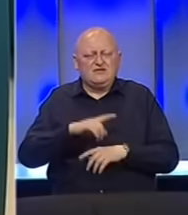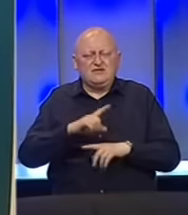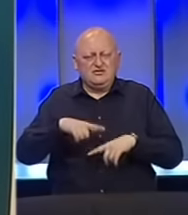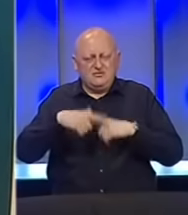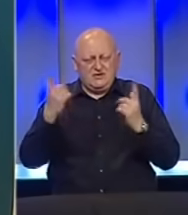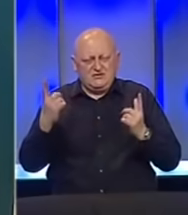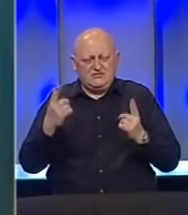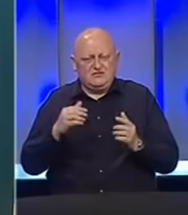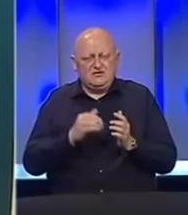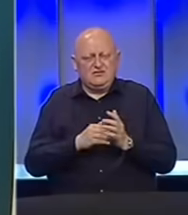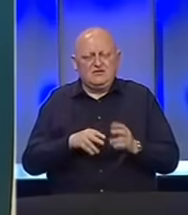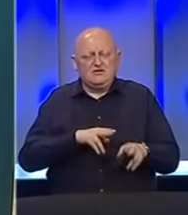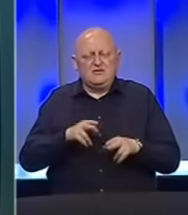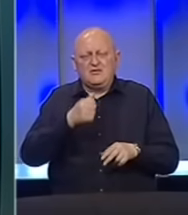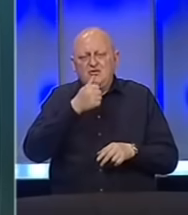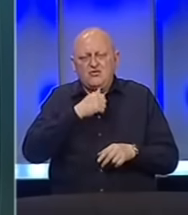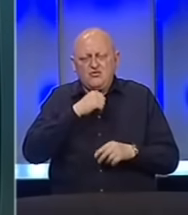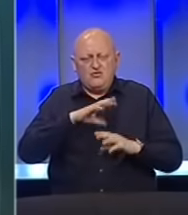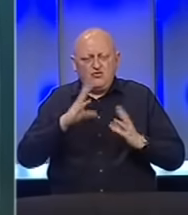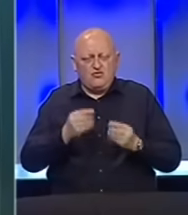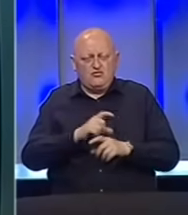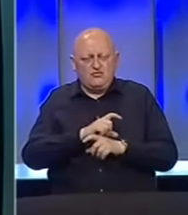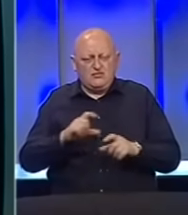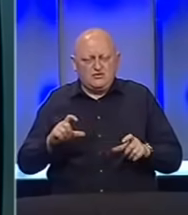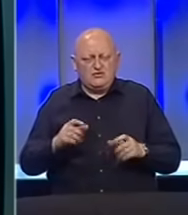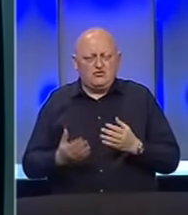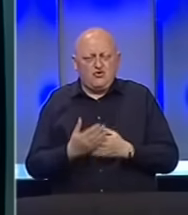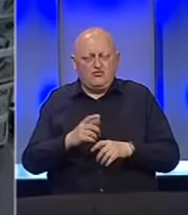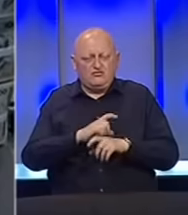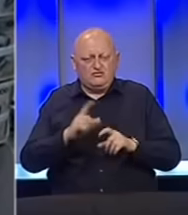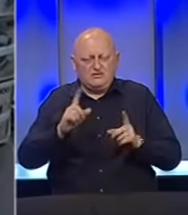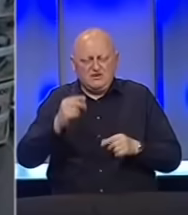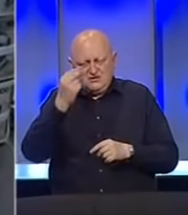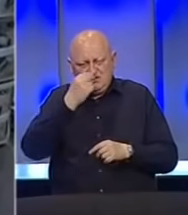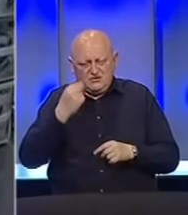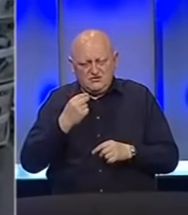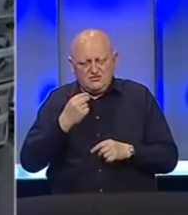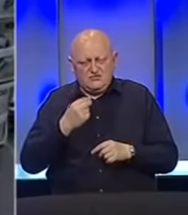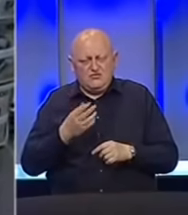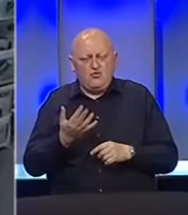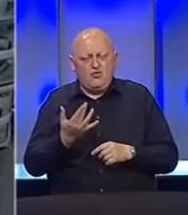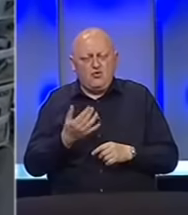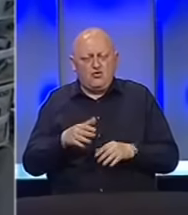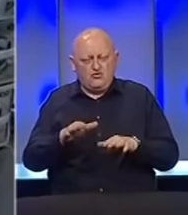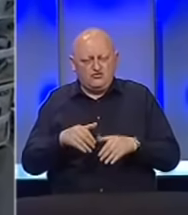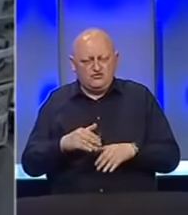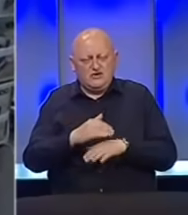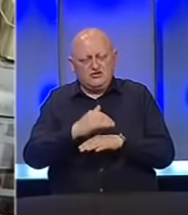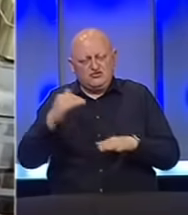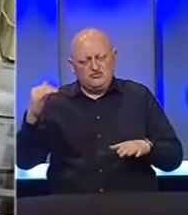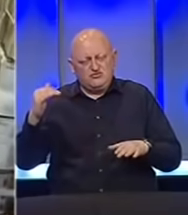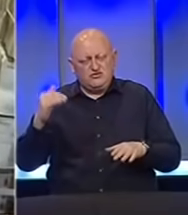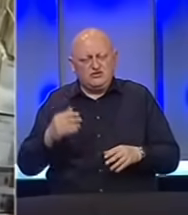jasno. Prema Ministarstvu financija, ukupni dug sa novim zaduženjima Republike Srpske, ukoliko ga usvoji Narodna